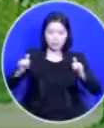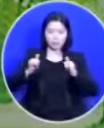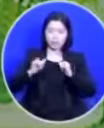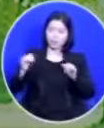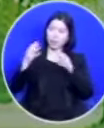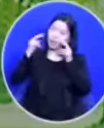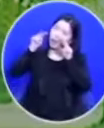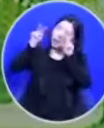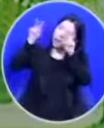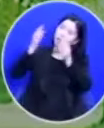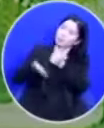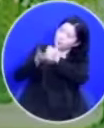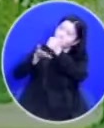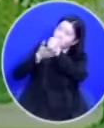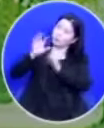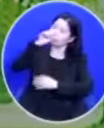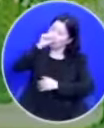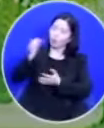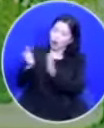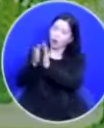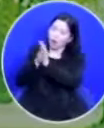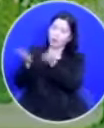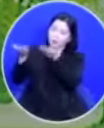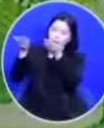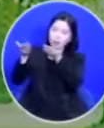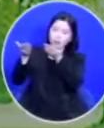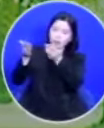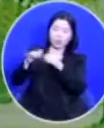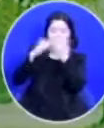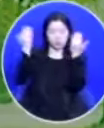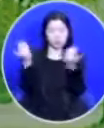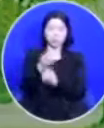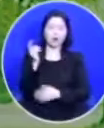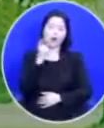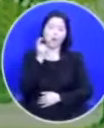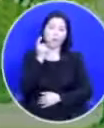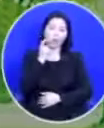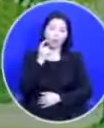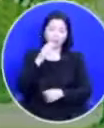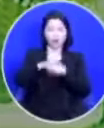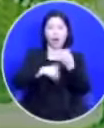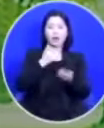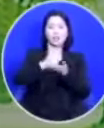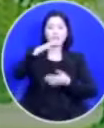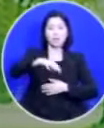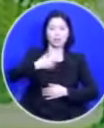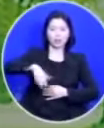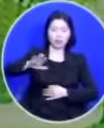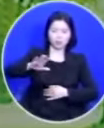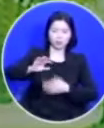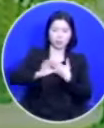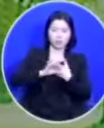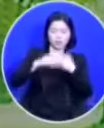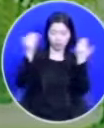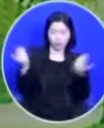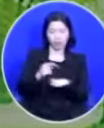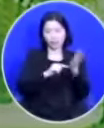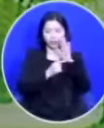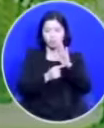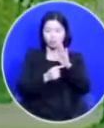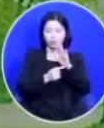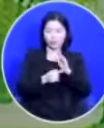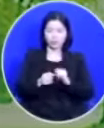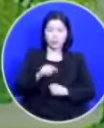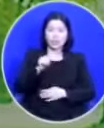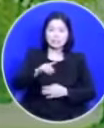칭찬하고 좋아하고 다 허상 입니다 하나님 앞에 가면 다 드러나 요다 들어요 그때는